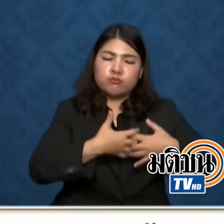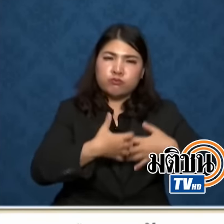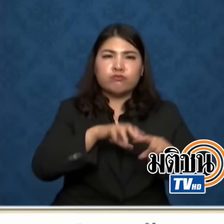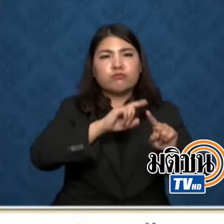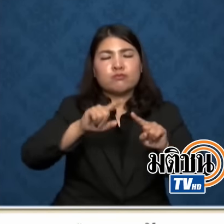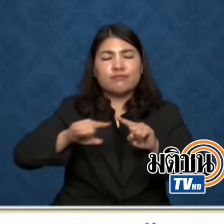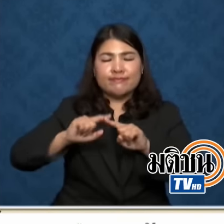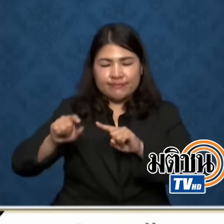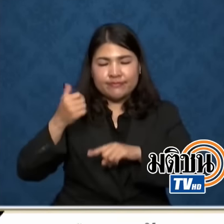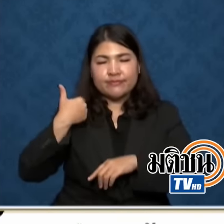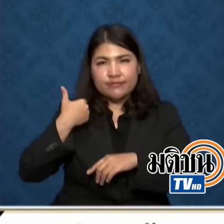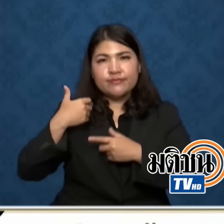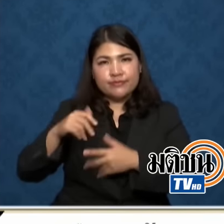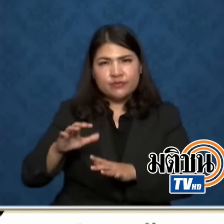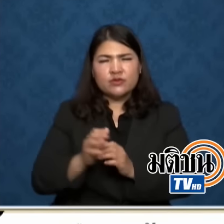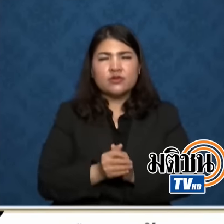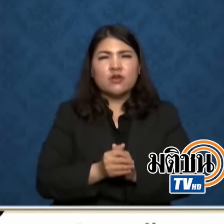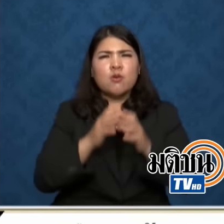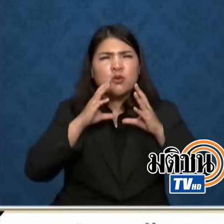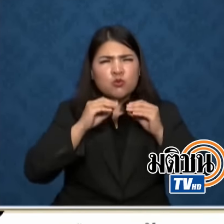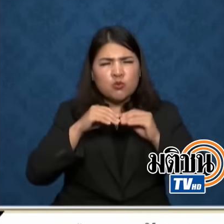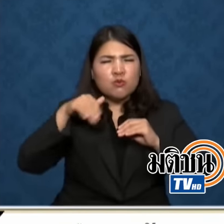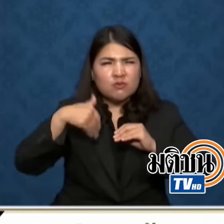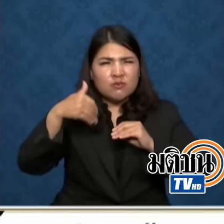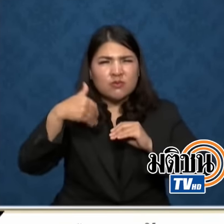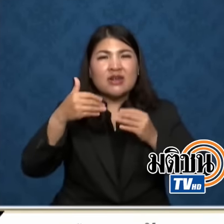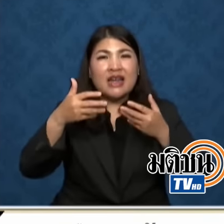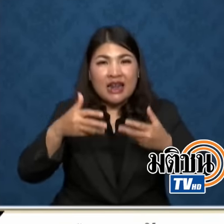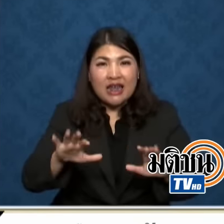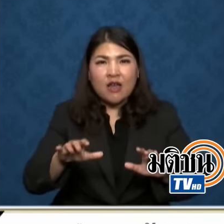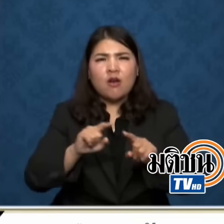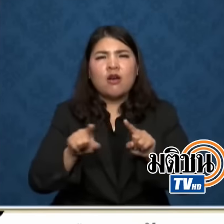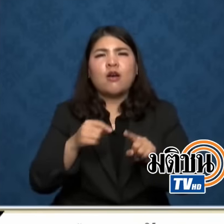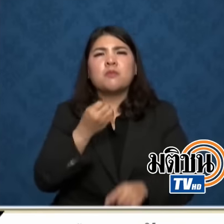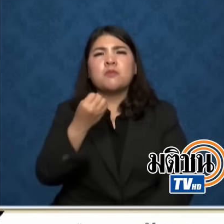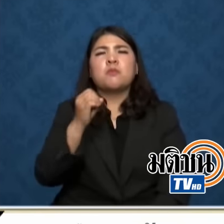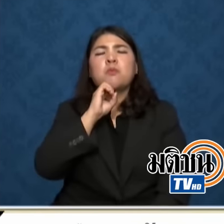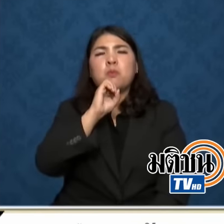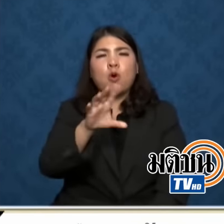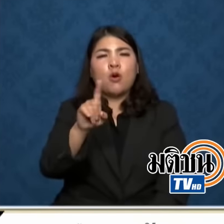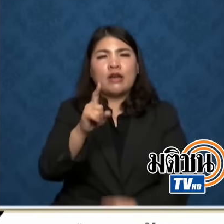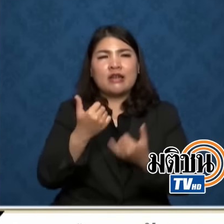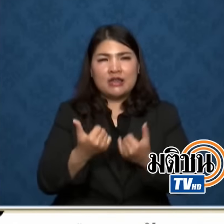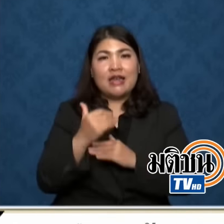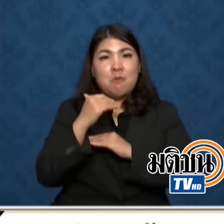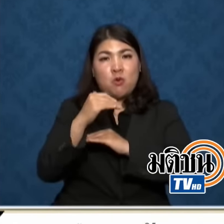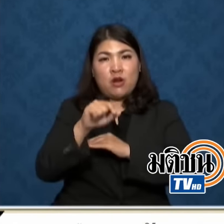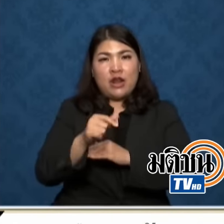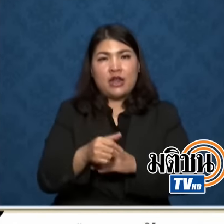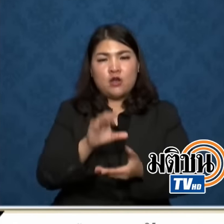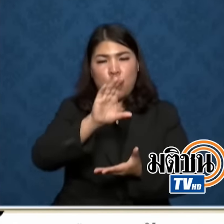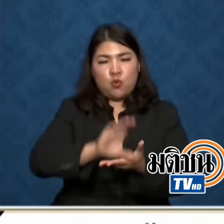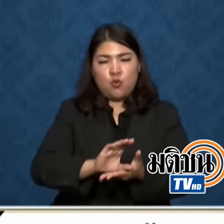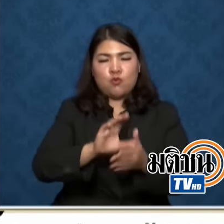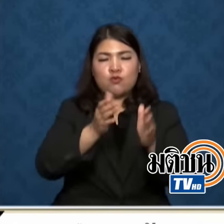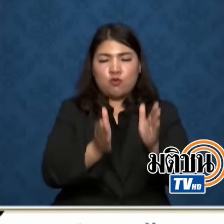างๆซึ่งพอประชุมกันได้ไปเรื่อยครับก็มีปรากฏบอกว่ากำหนดให้กองทุนหมู่บ้านนะครับ